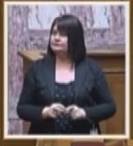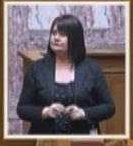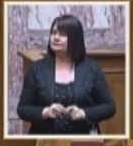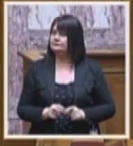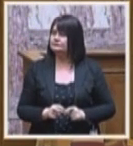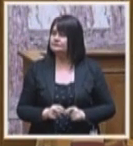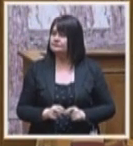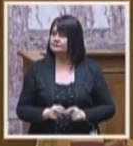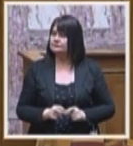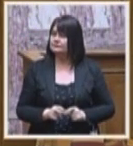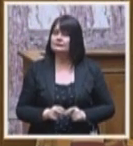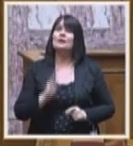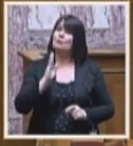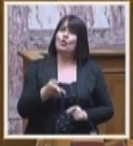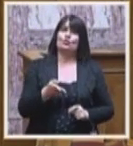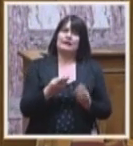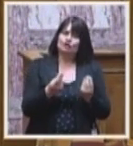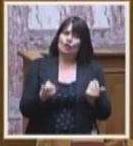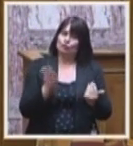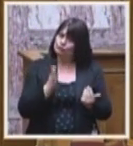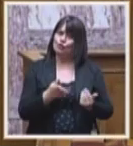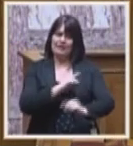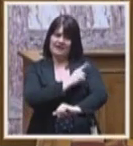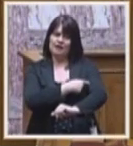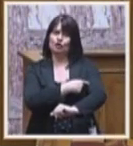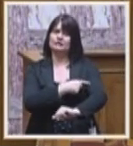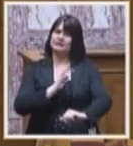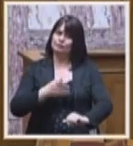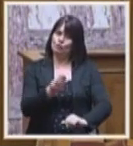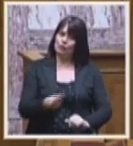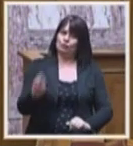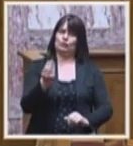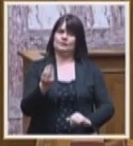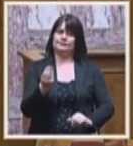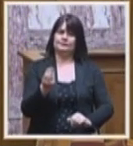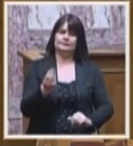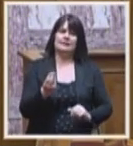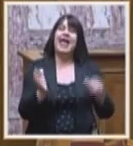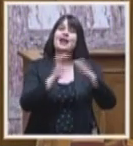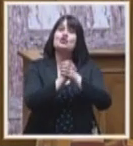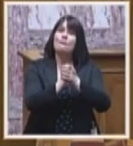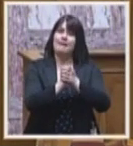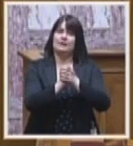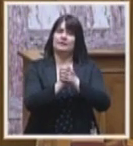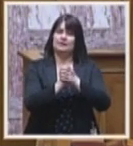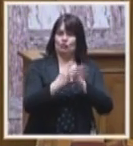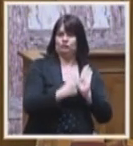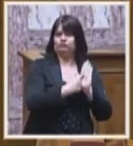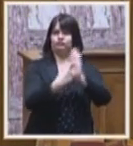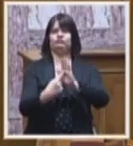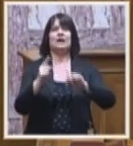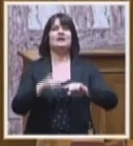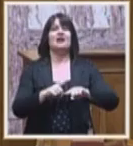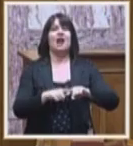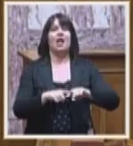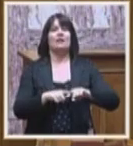Διότι ναι, μας δίνει νέες δυνατότητες στη διαπραγμάτευση. Δίνει μεγαλύτερη αξιοπιστία, είπα παραδείγματος χάρη.